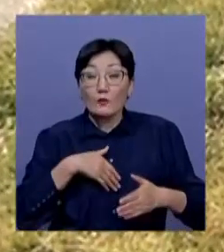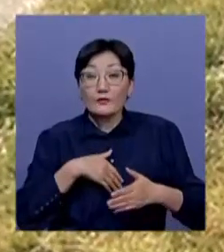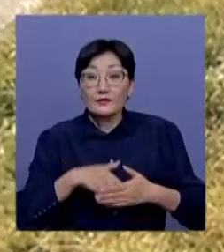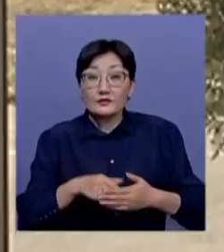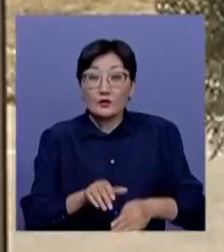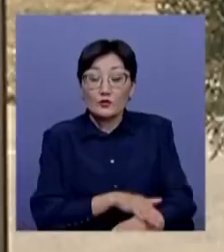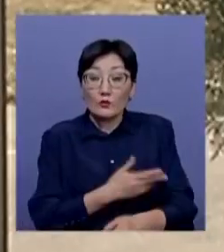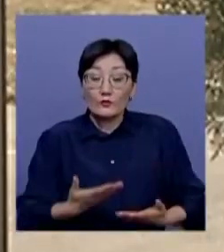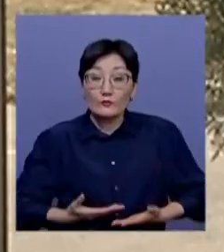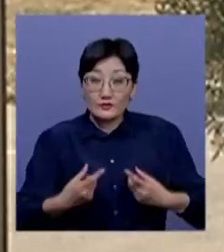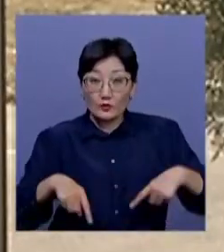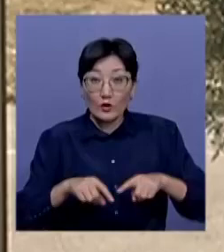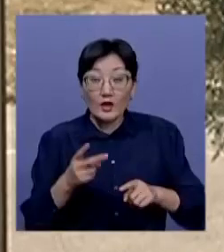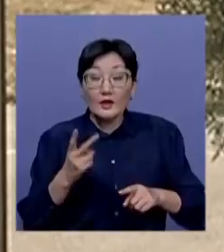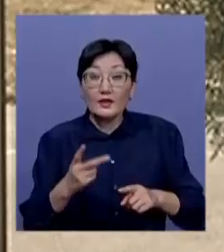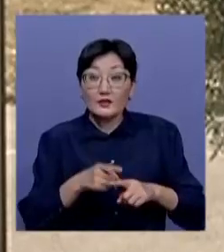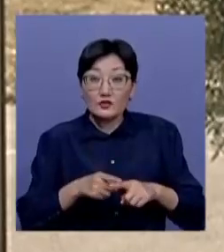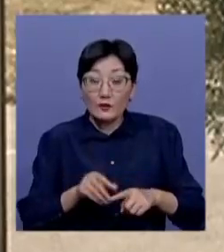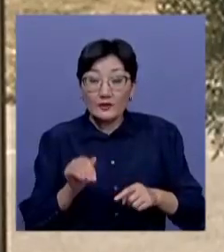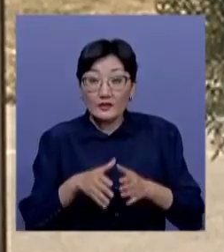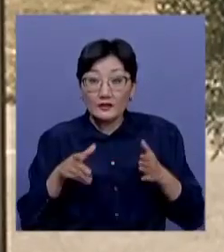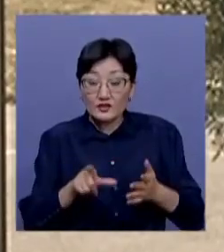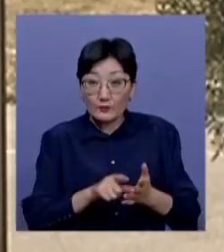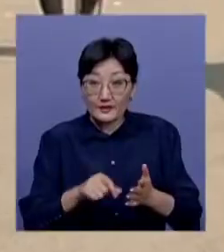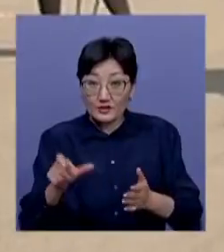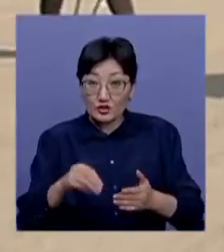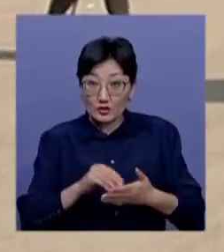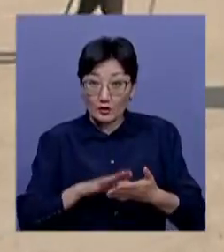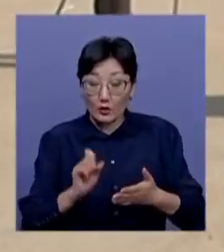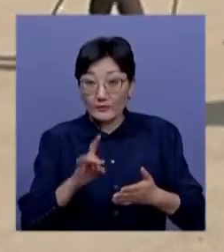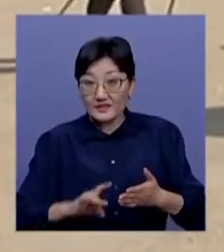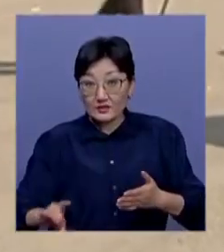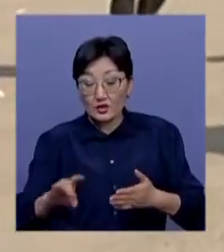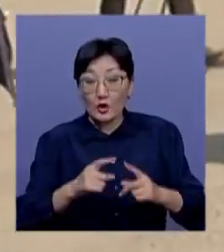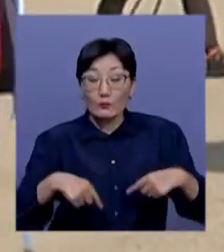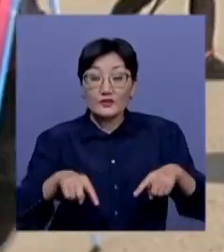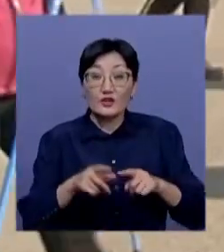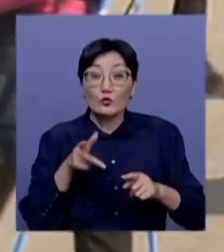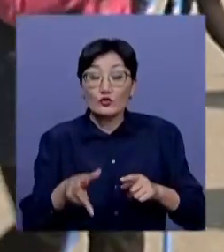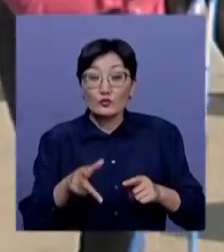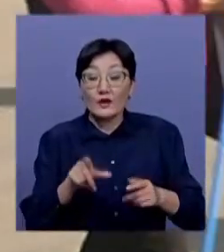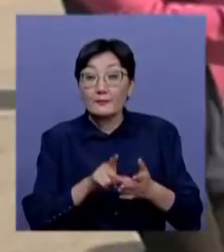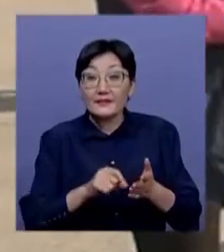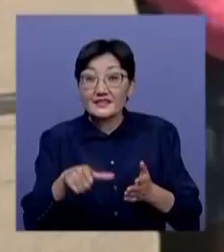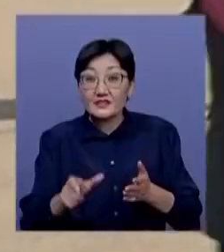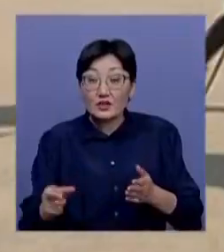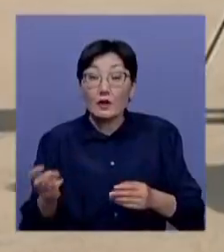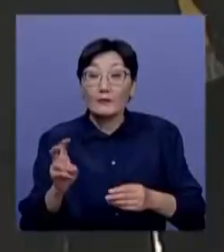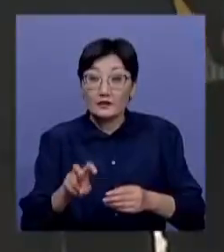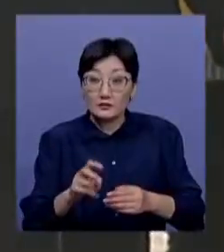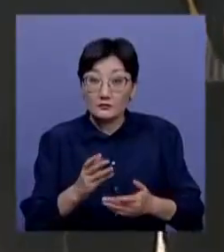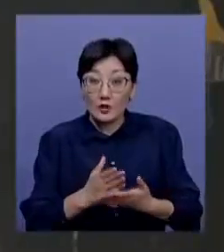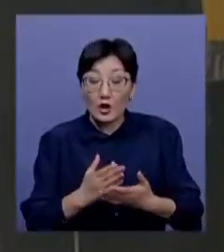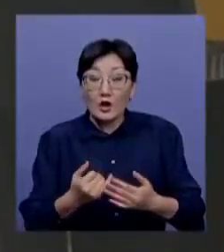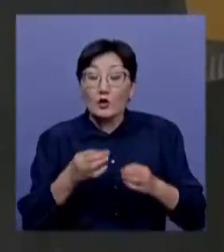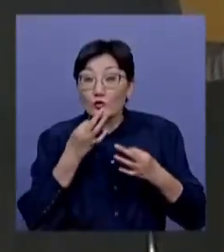ұзақ өмір орталығына 2500 астам зейнеткер тіркелген. Ал Әуезов ауданындағы мекемеге 3000-дай қария барады екен. Айта кету